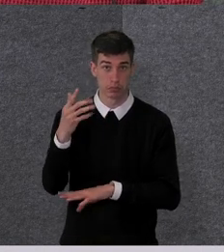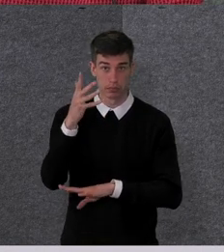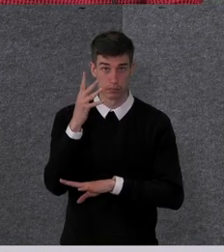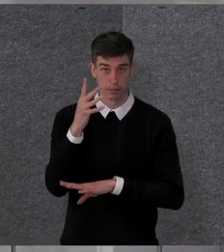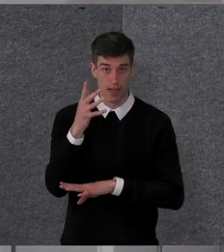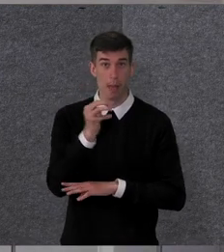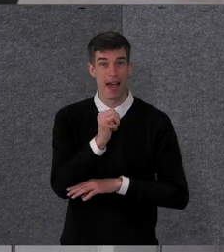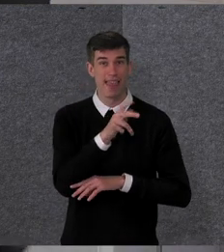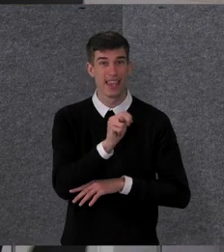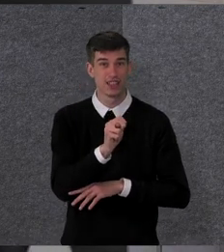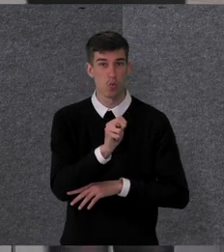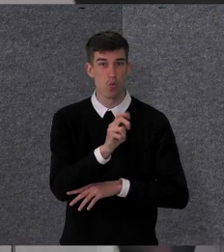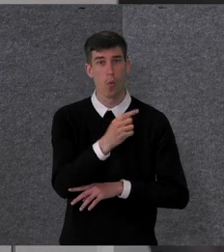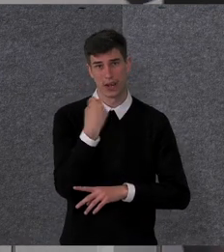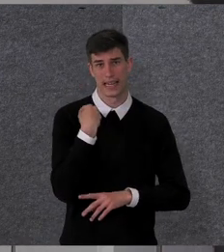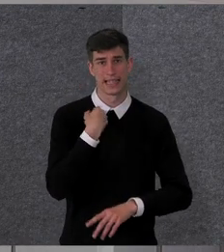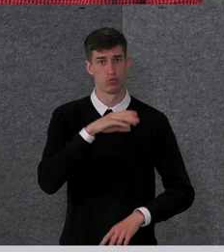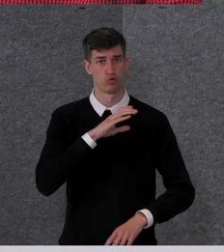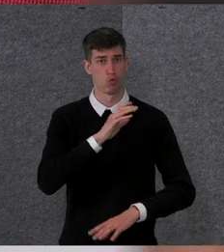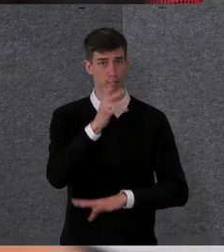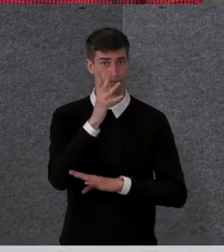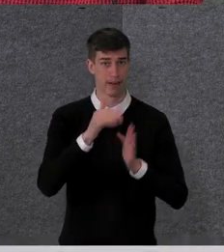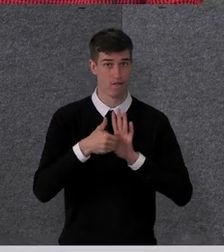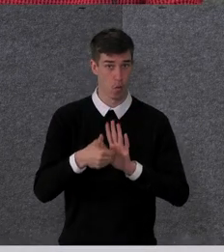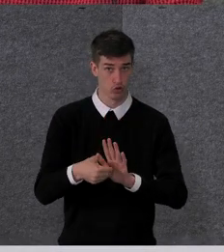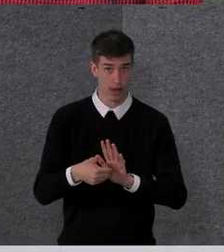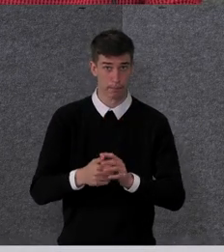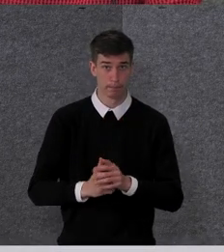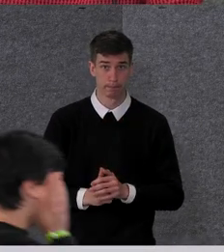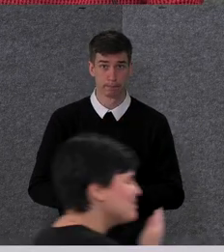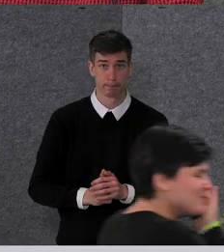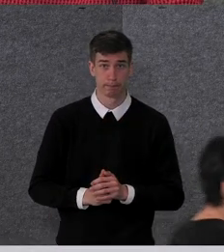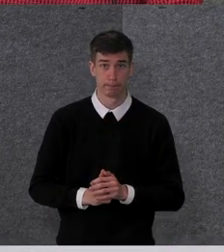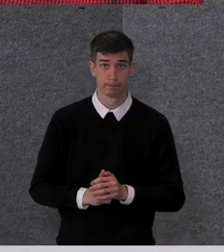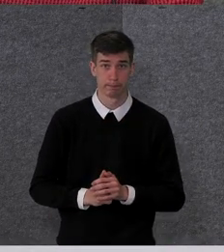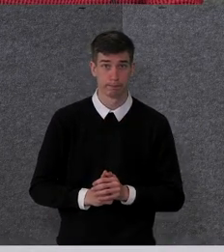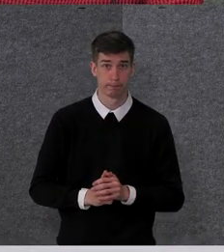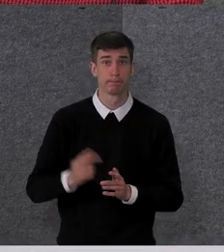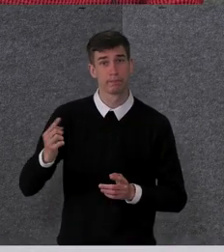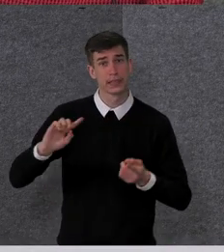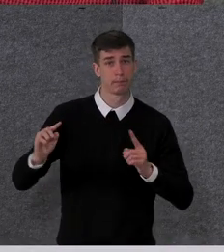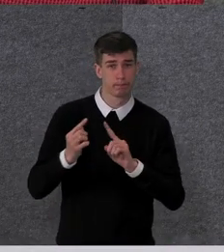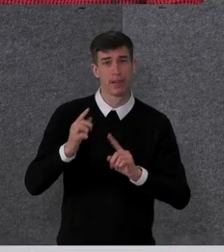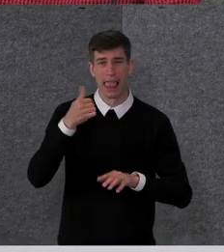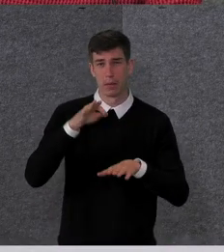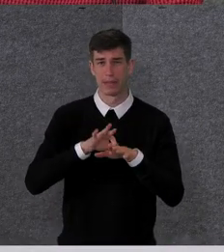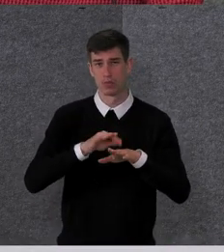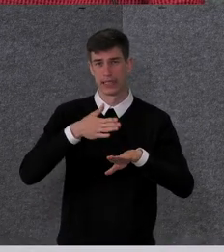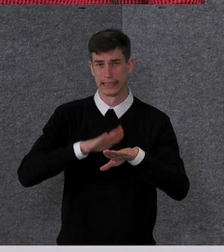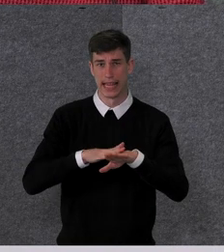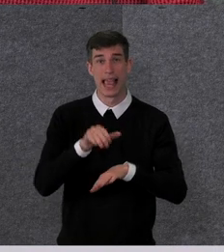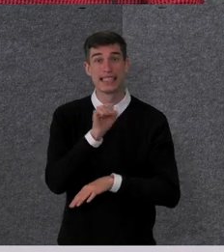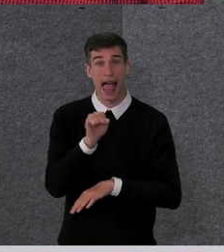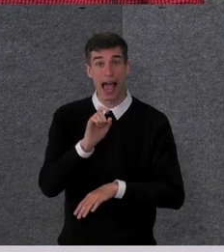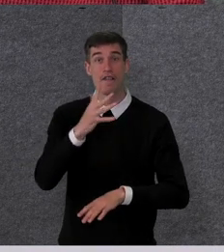Maria Nisturiu hatte gestern schon die Gelegenheit, sich vorzustellen und erhält dann die Möglichkeit, sich nochmal für eine Minute in Erinnerung zu rufen. Sarah, du